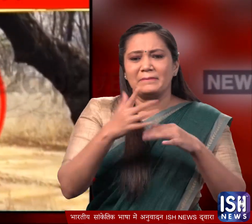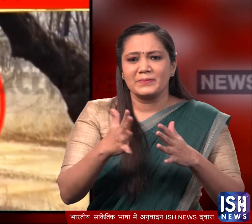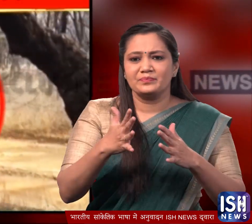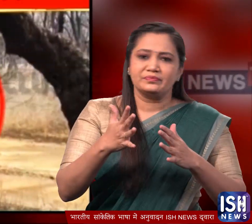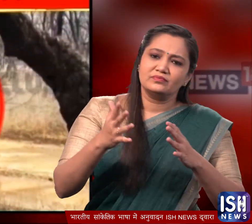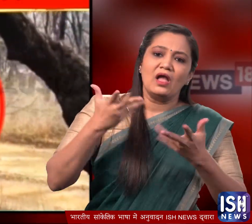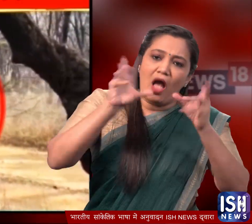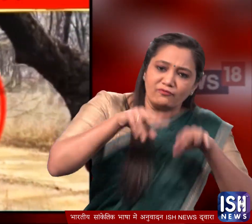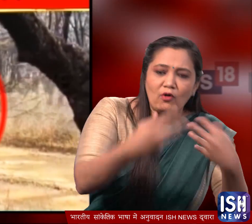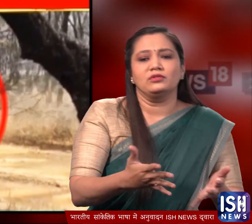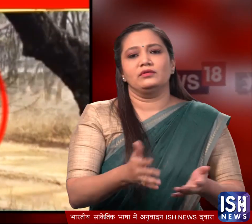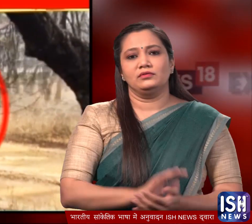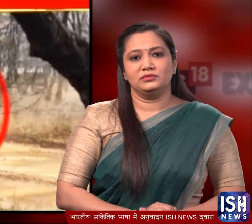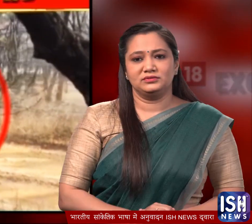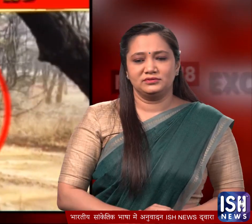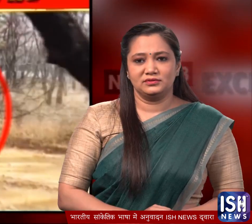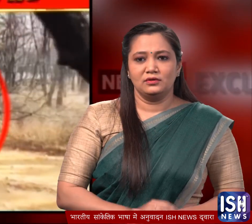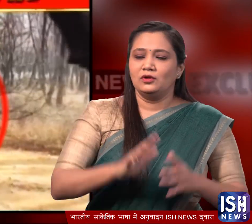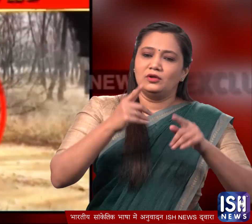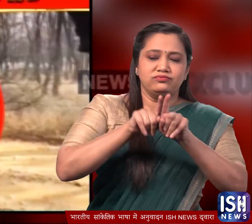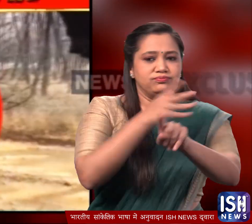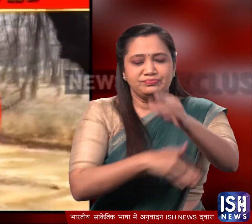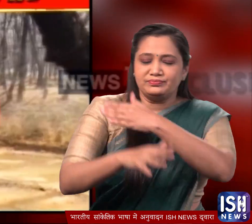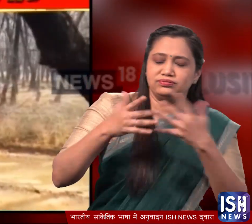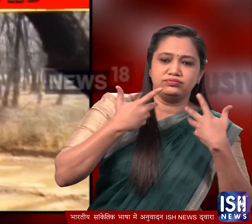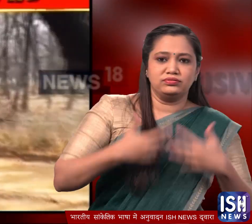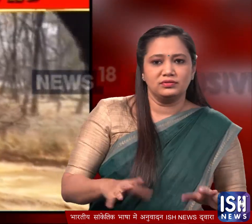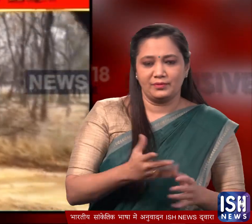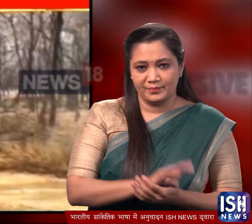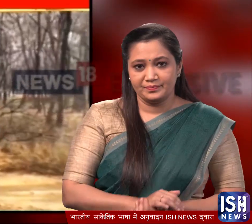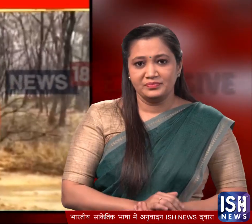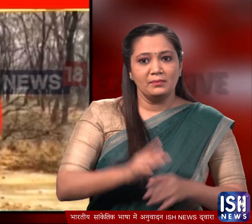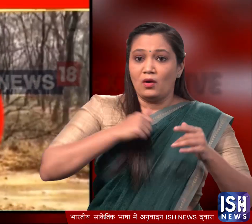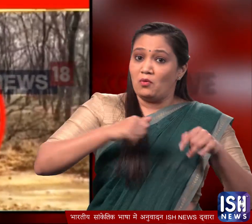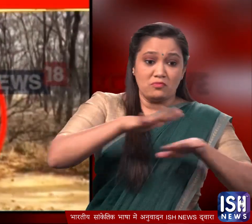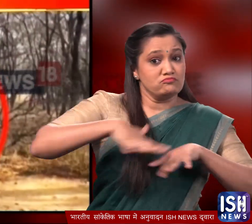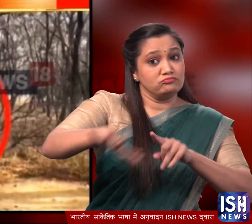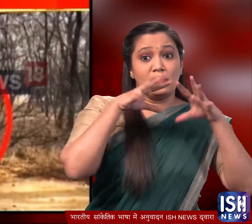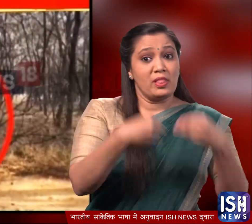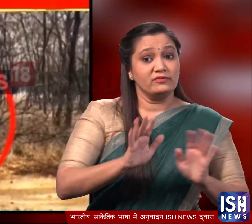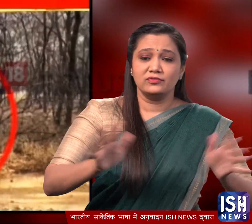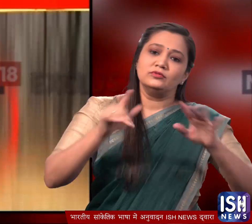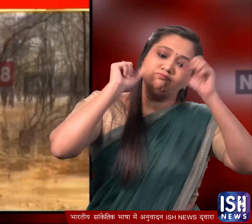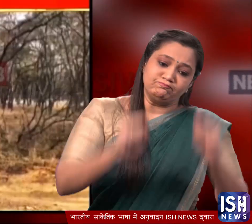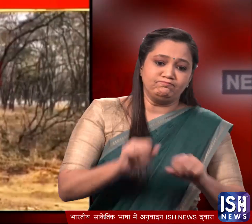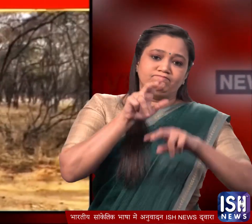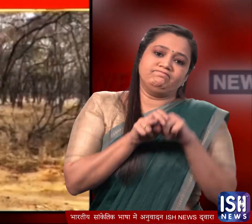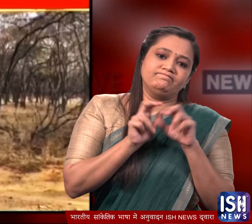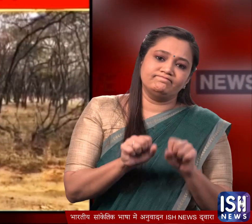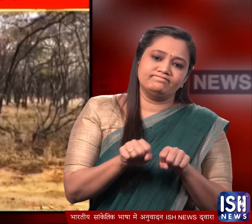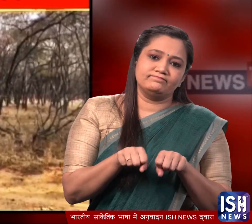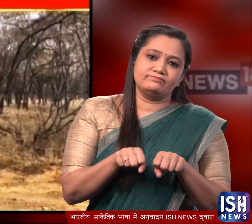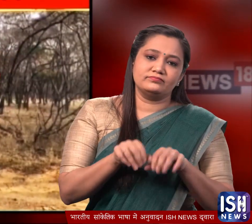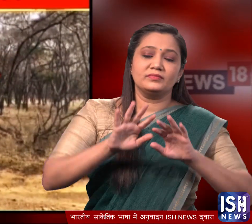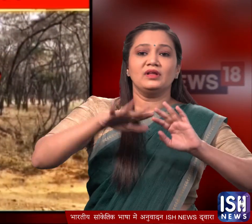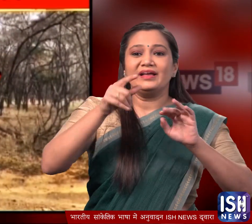उससे मुकाबला नहीं कर पाई और एक बार फिर जमीन पर गिर गई। इन हमलों से वो पूरी तरह पस्त हो गई, लेकिन उसने अपना इलाका नहीं छोड़ा और वहीं जमीन